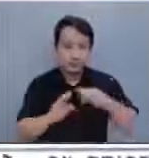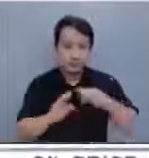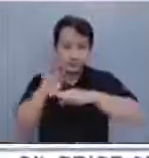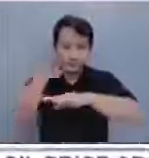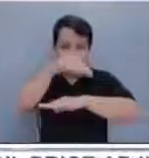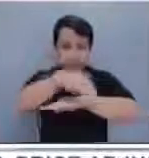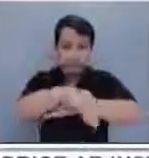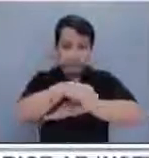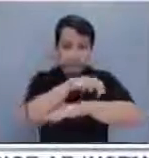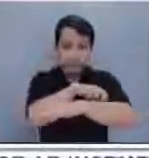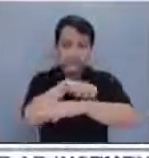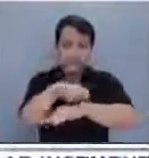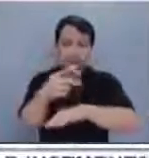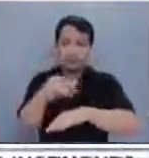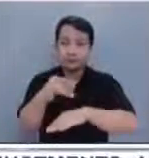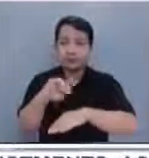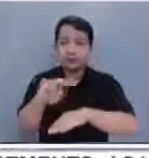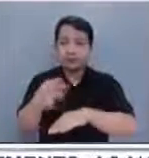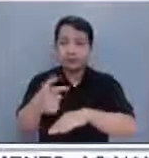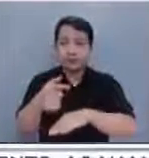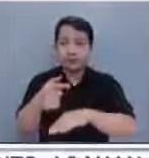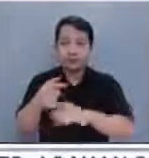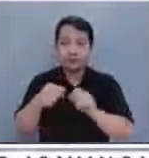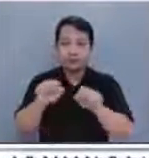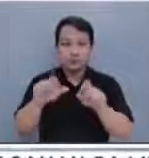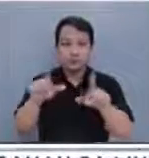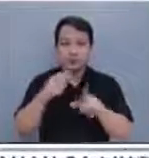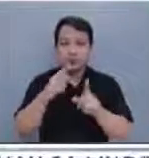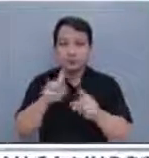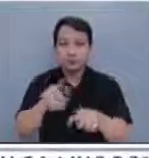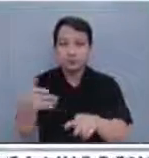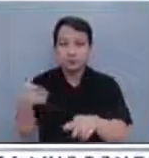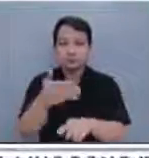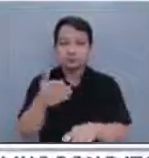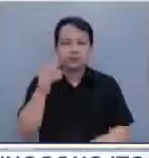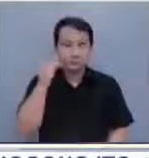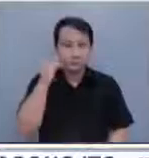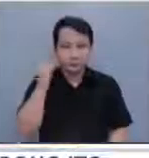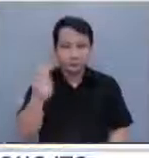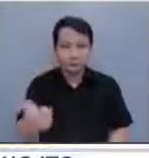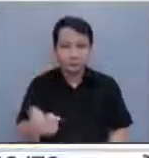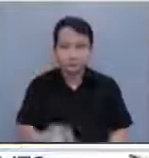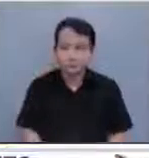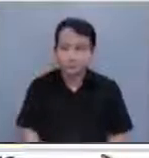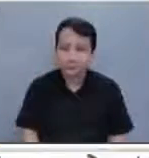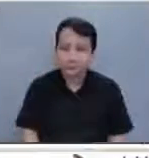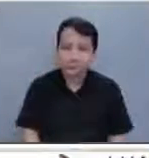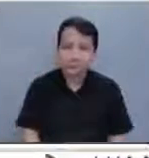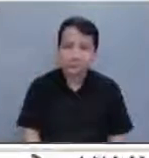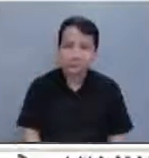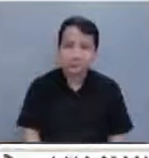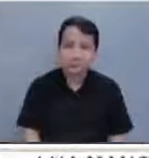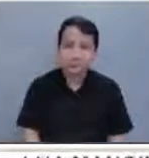ang sitwasyon doon sa live report ni Noel Talakay. Noel.